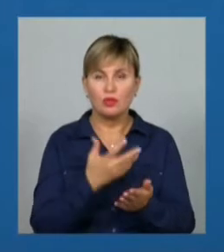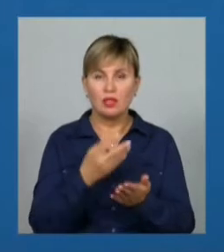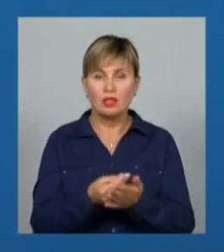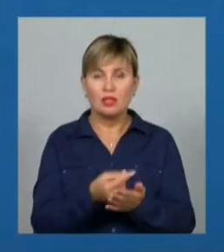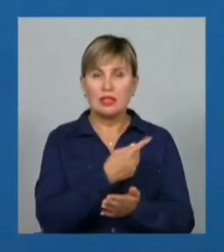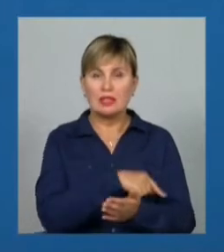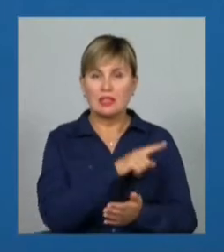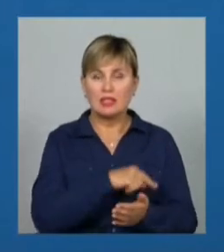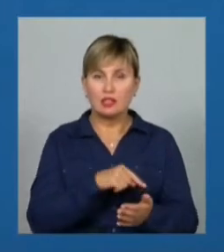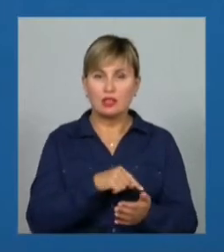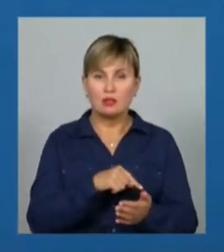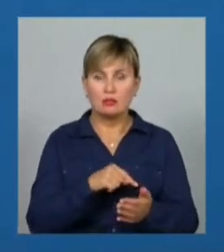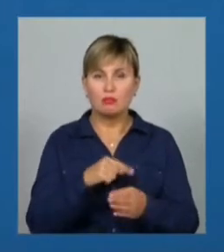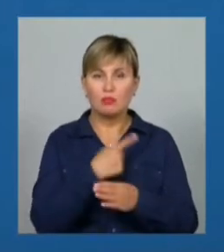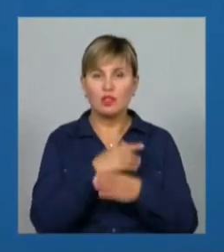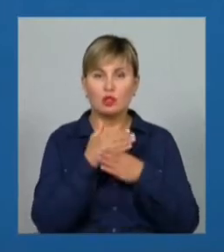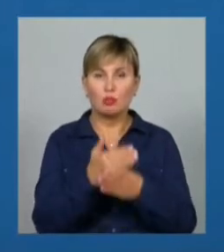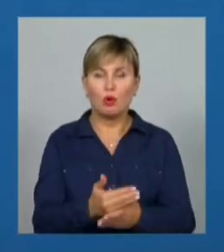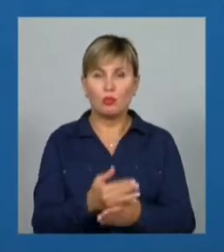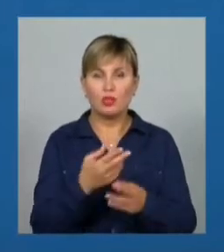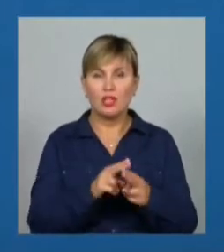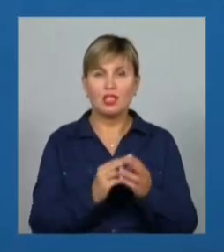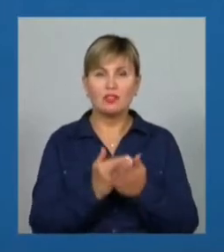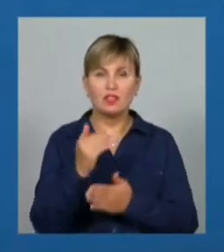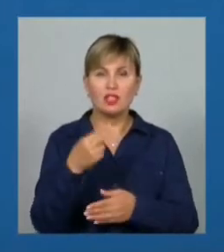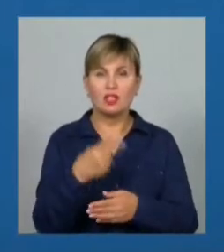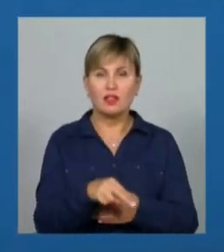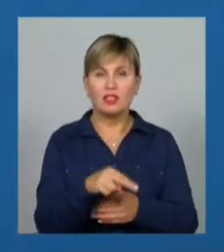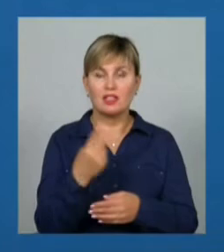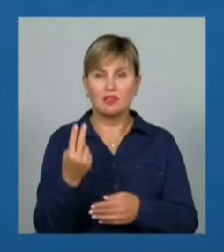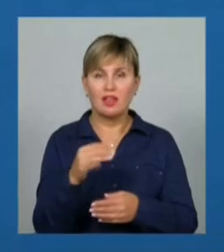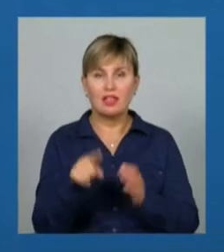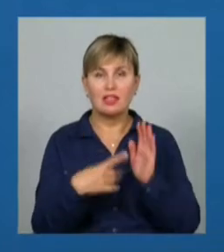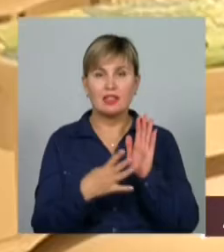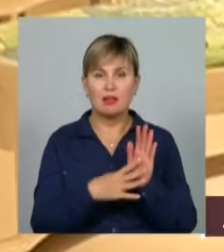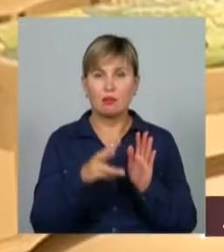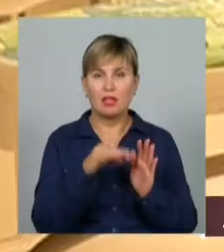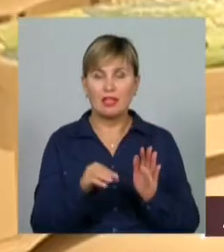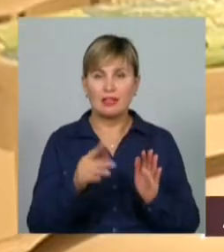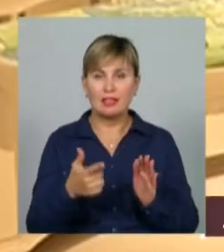стационарной медицинской помощи, это свыше 22,9 миллиардов тенге.